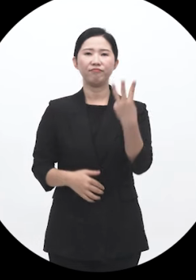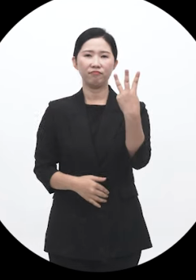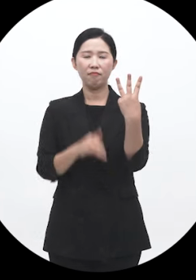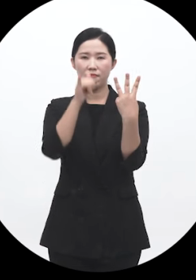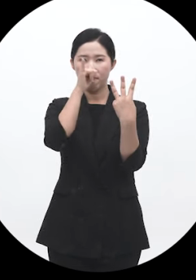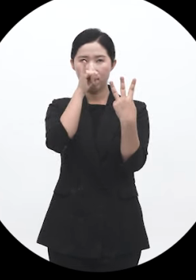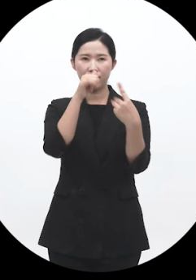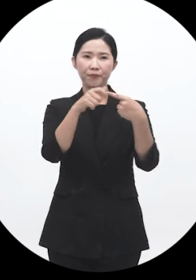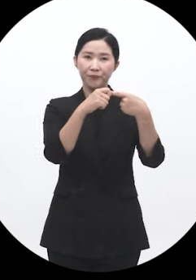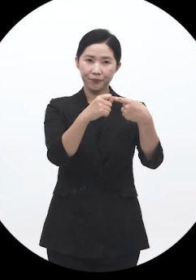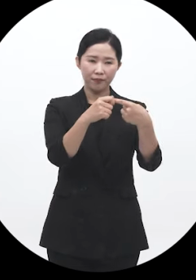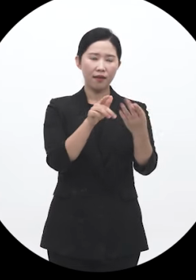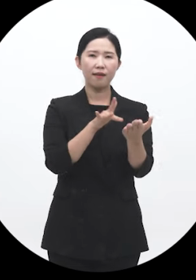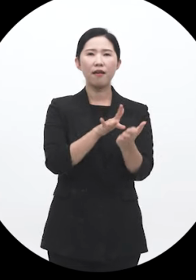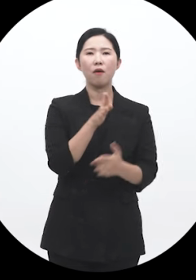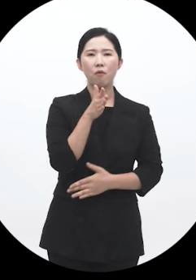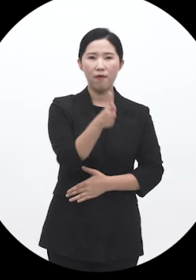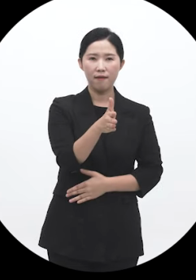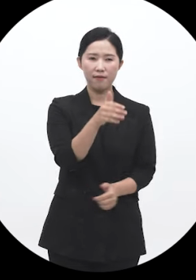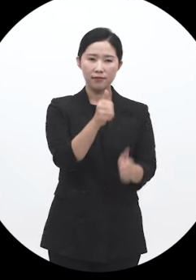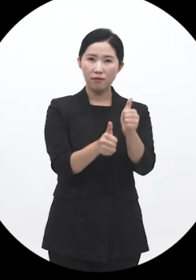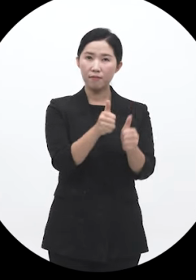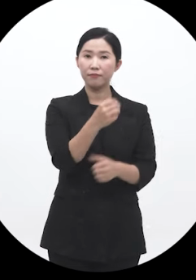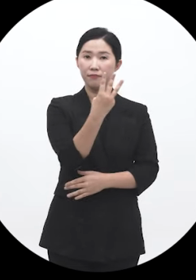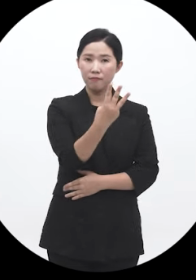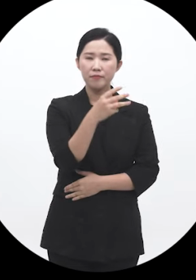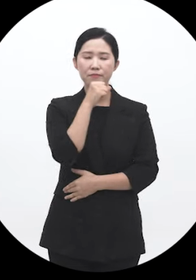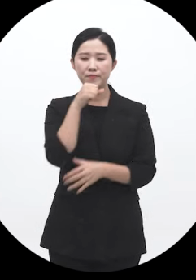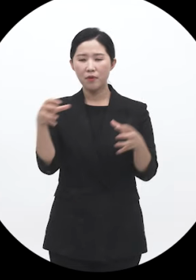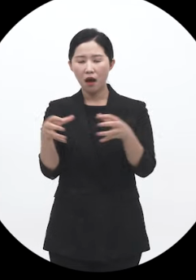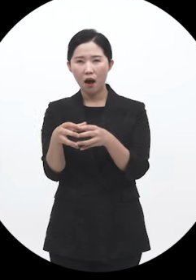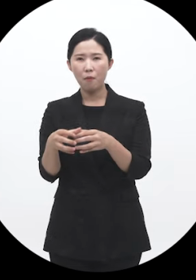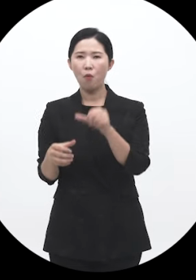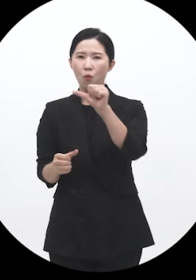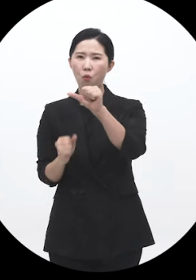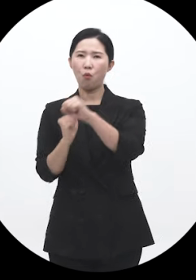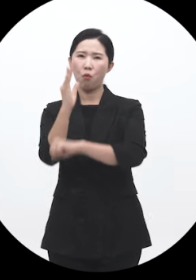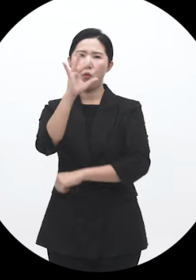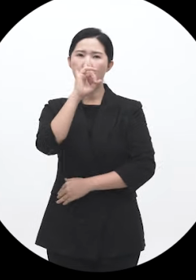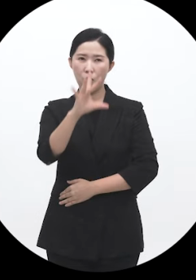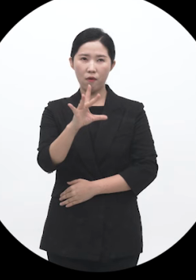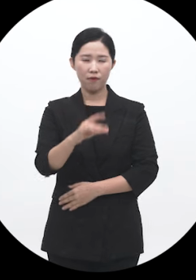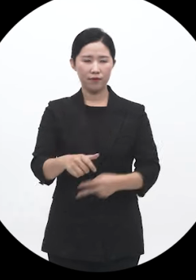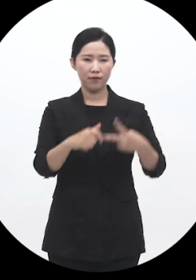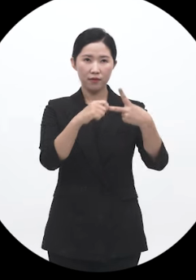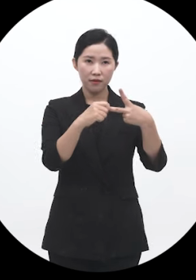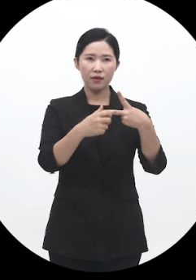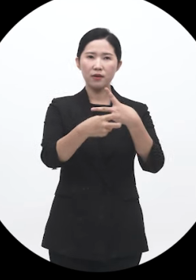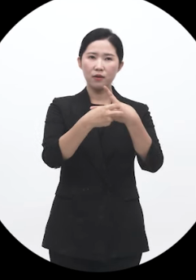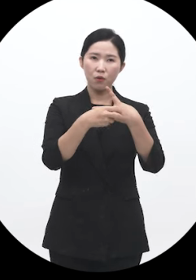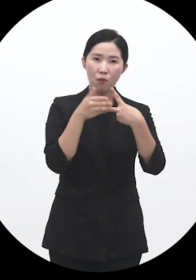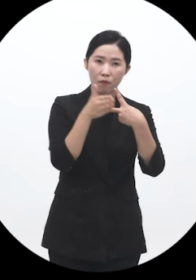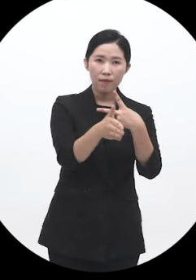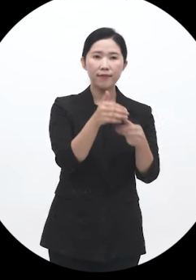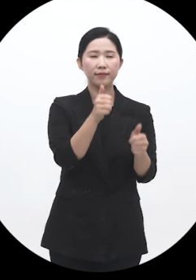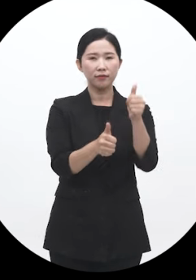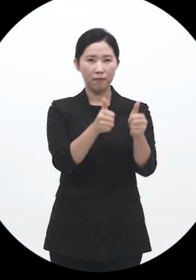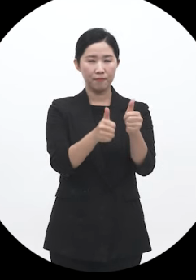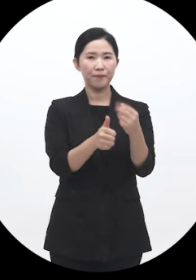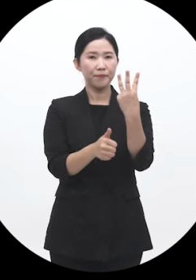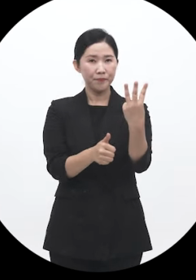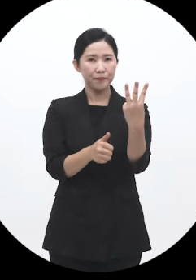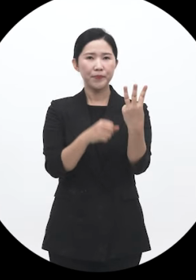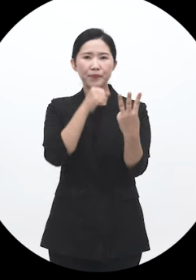약학과 세계합 5 이내, 의예과 세계합 4 이내 및 한국사 4등급 이내,